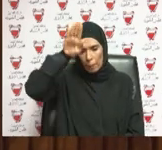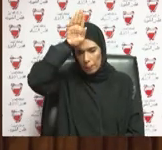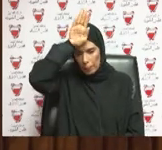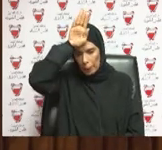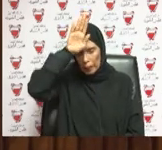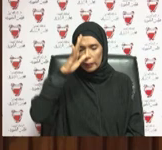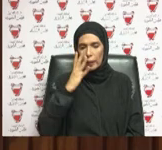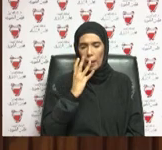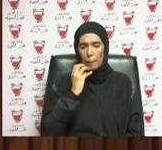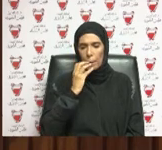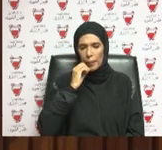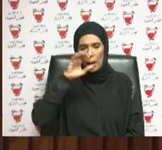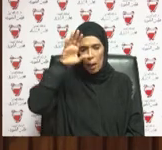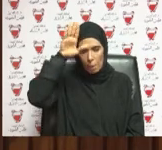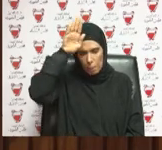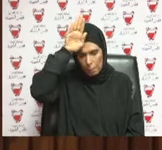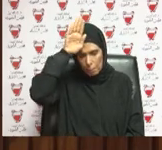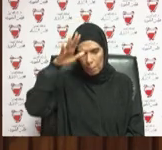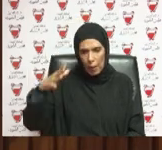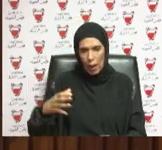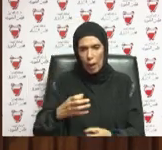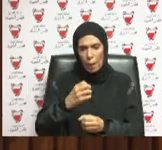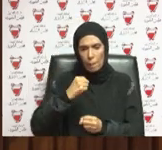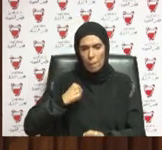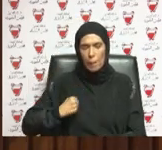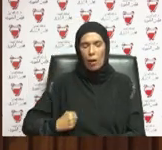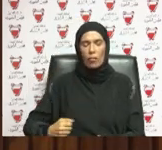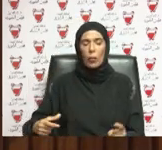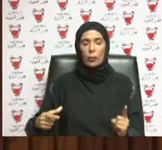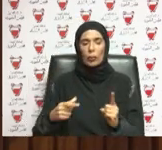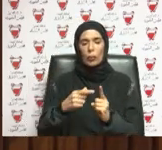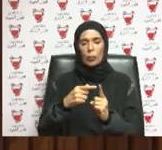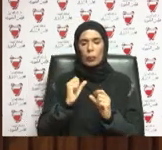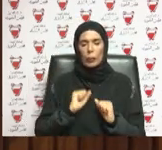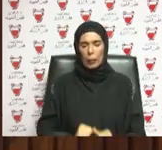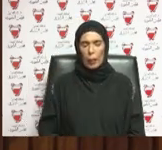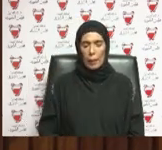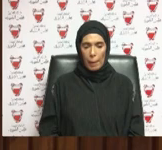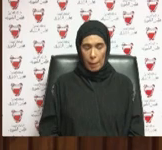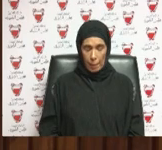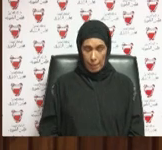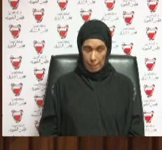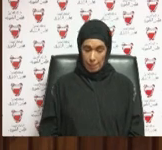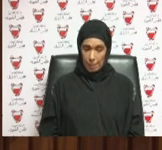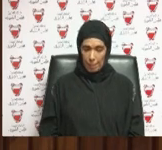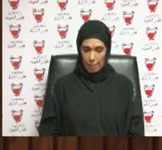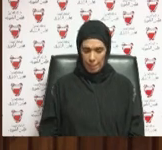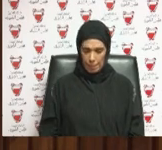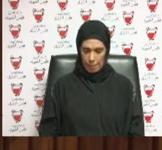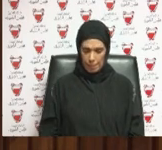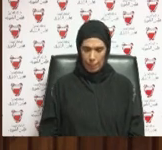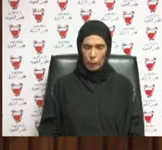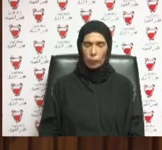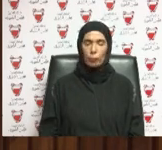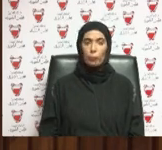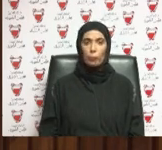صاحب الجلالة الملك حمد بن عيسى آل خليفة عاهل البلاد المفدى حفظه الله